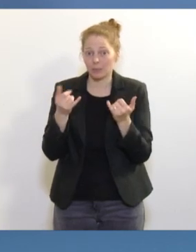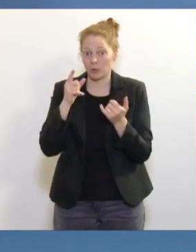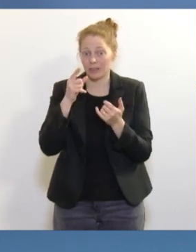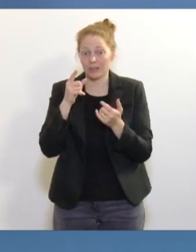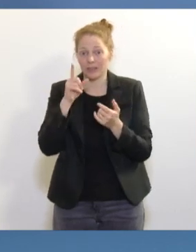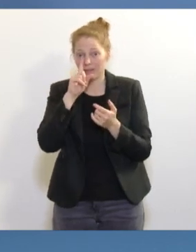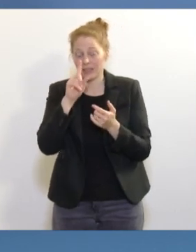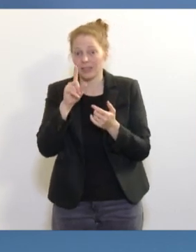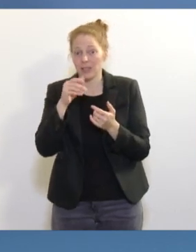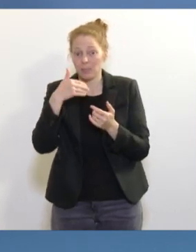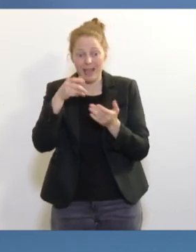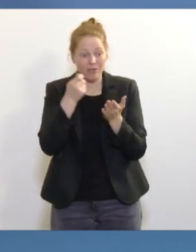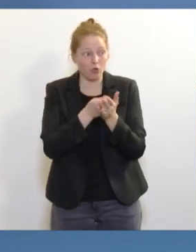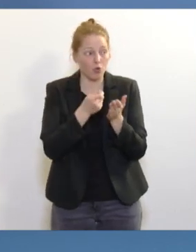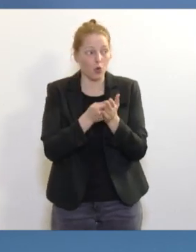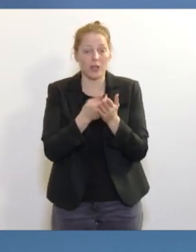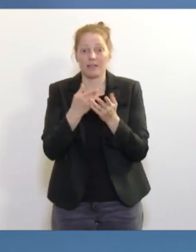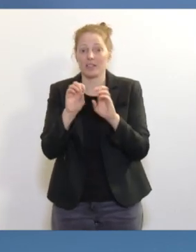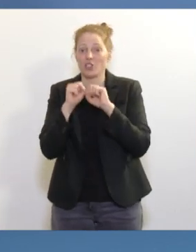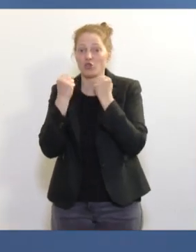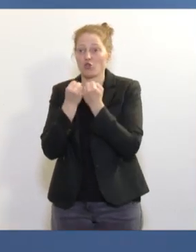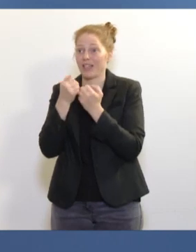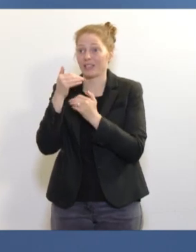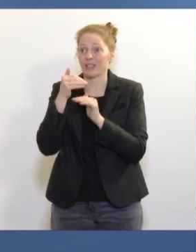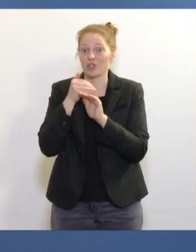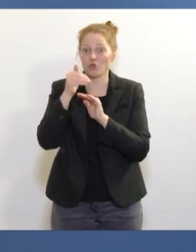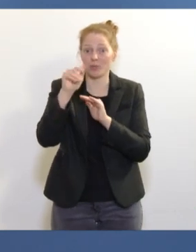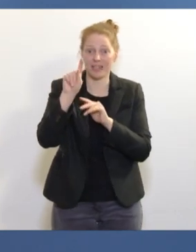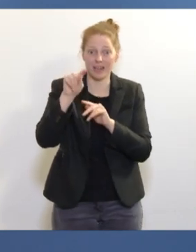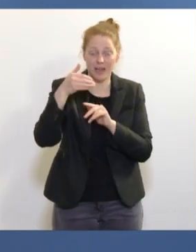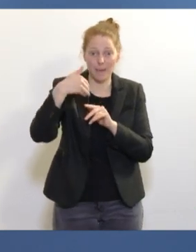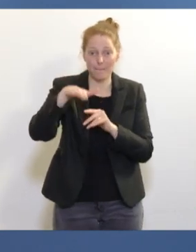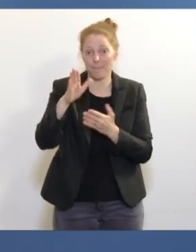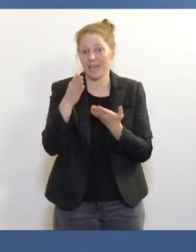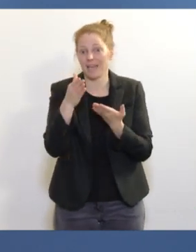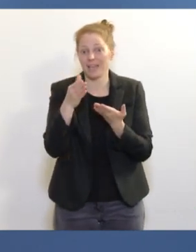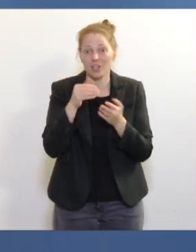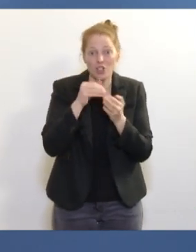geht, was die Stadt dann noch mehr muss spüren oder Steuern freuen?